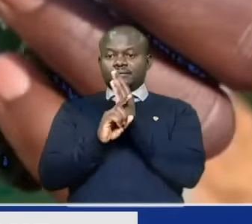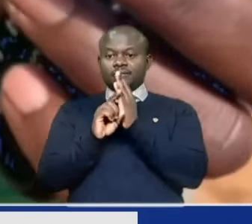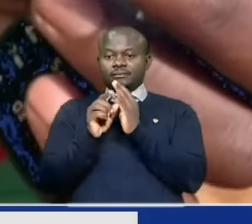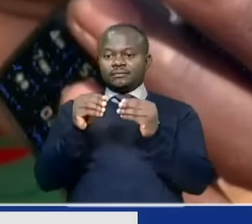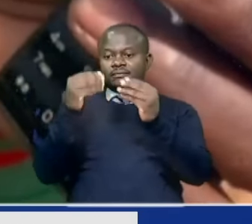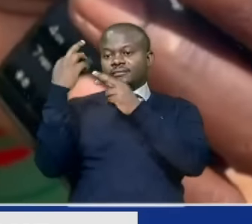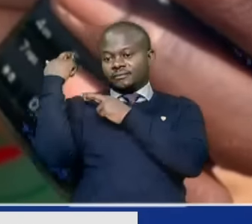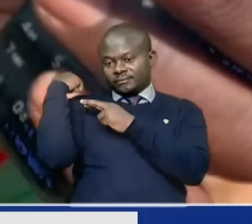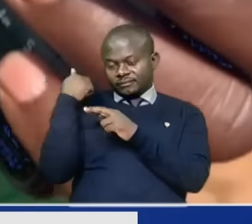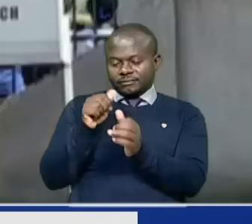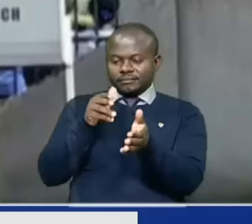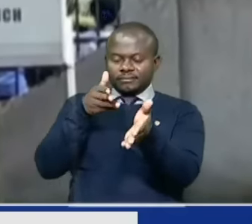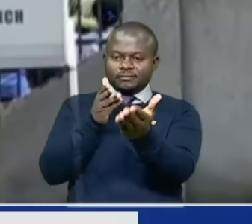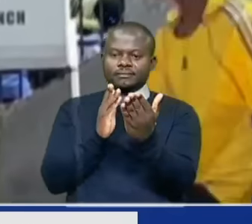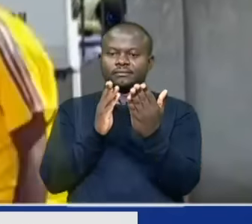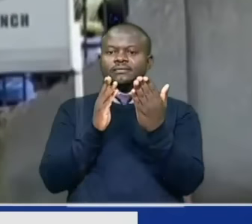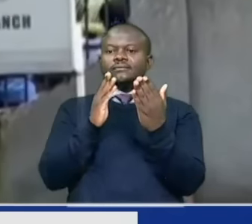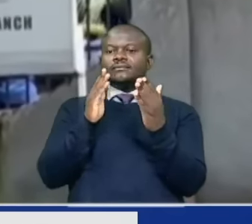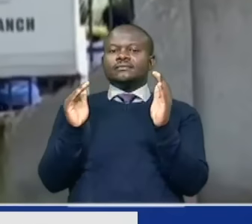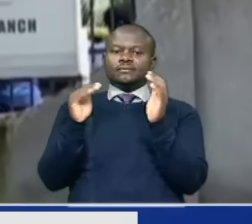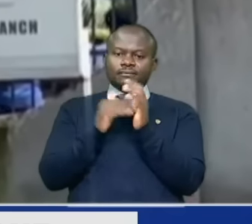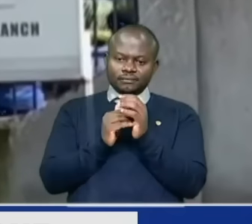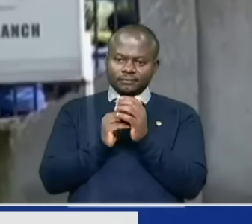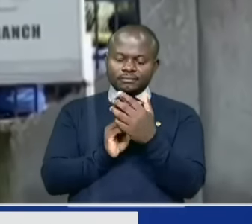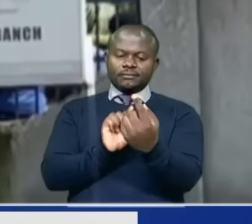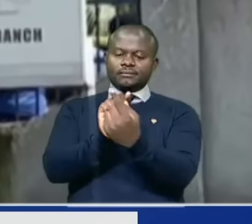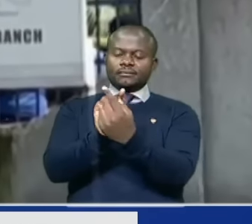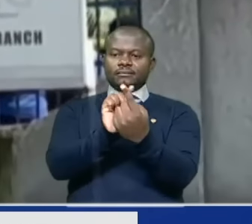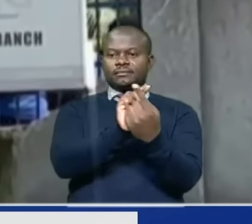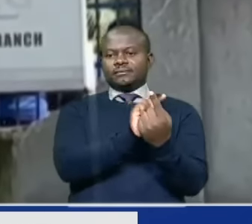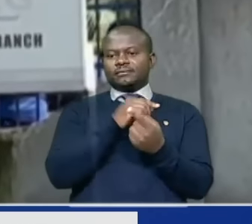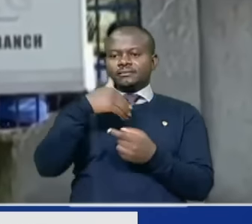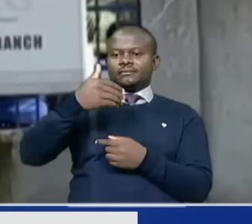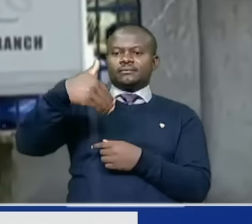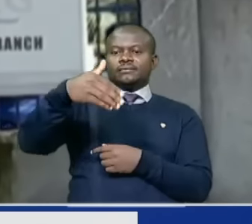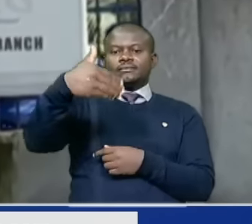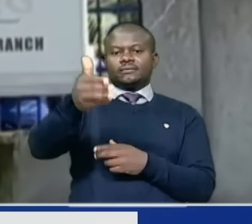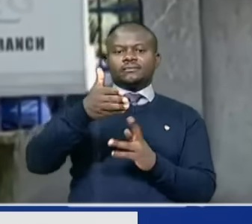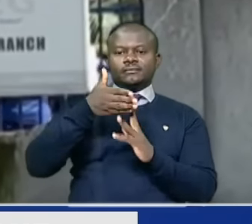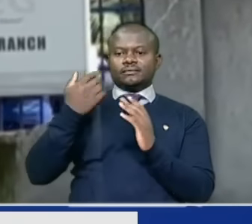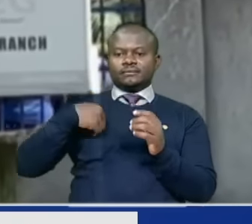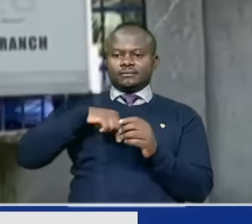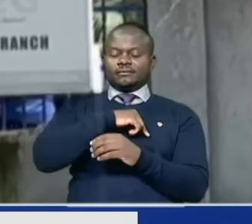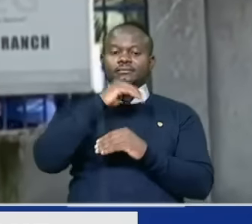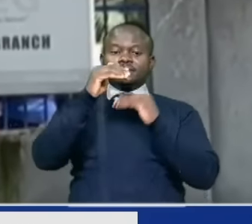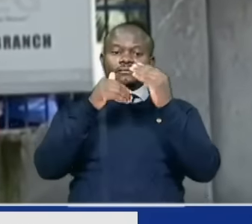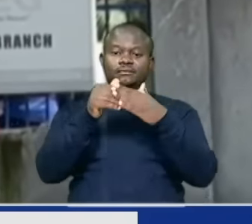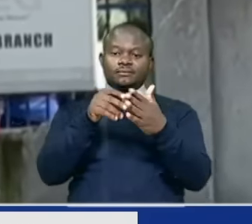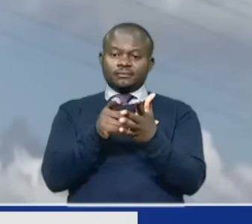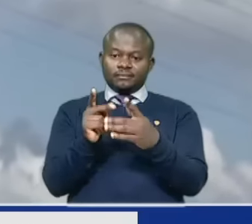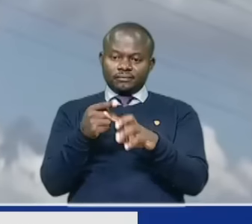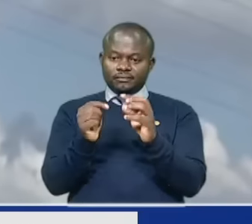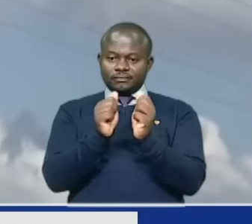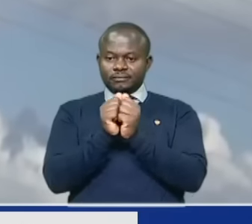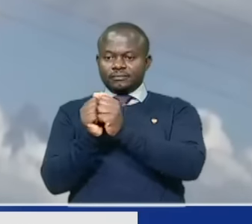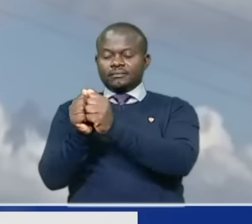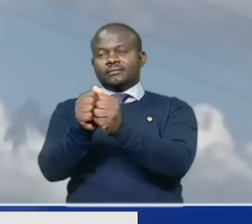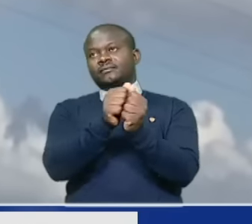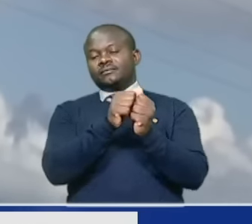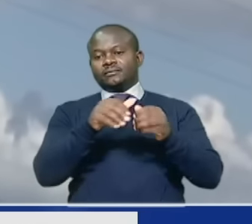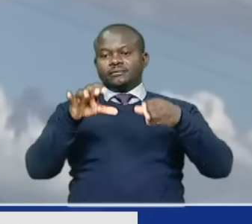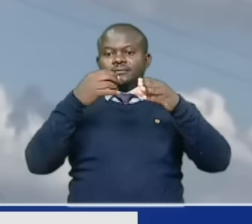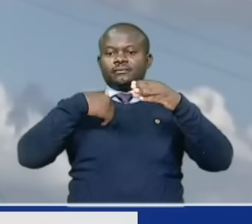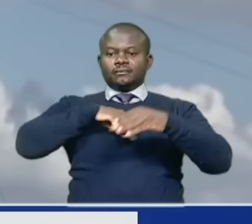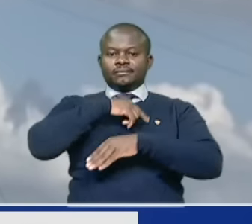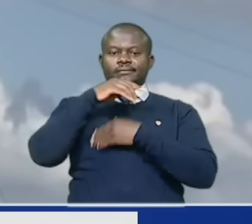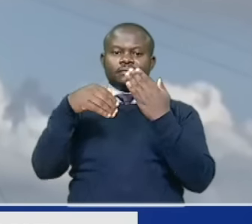inshingano zo gukurikirana bakajya ndetse tunahura duhura regulierement hagati yacu inzego zishyura ndetse n'ikigega cyacu aho